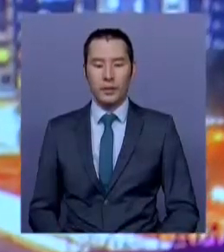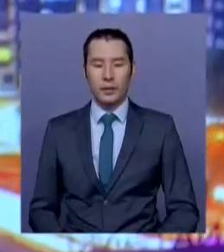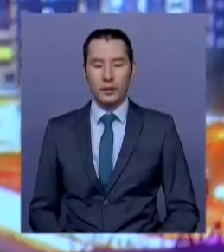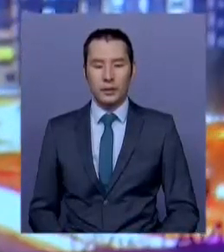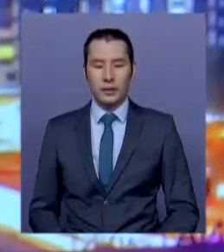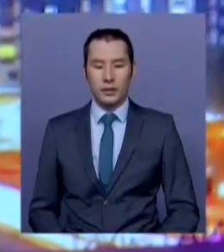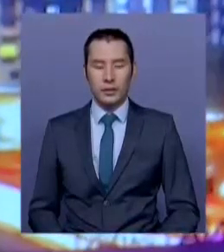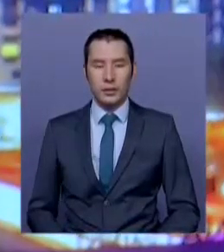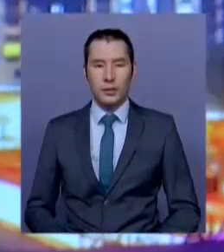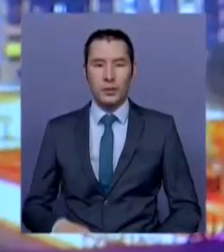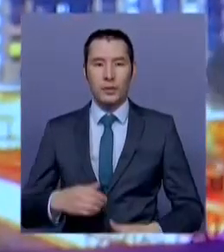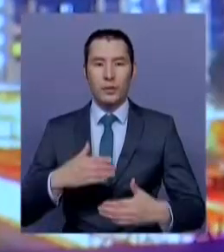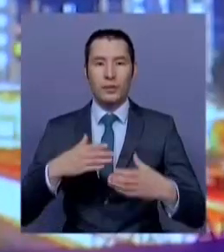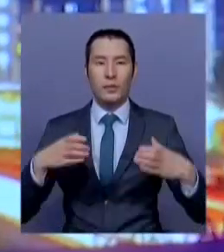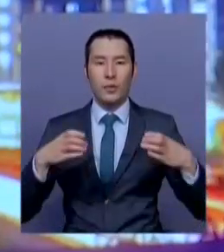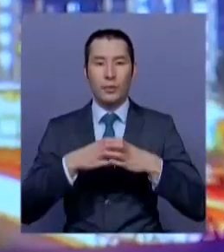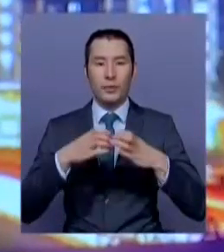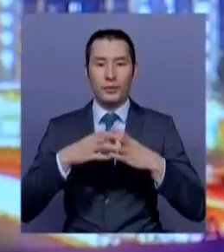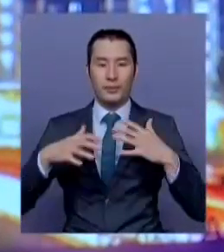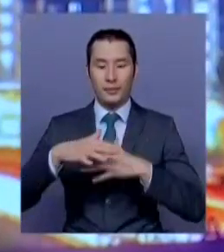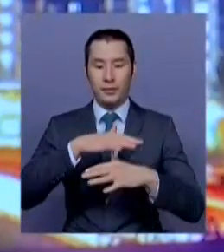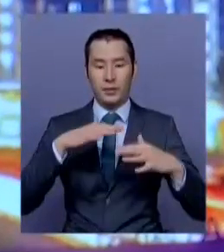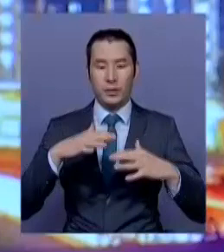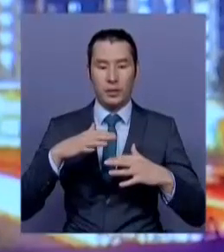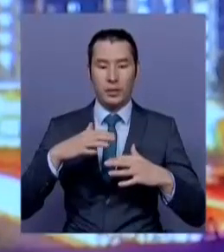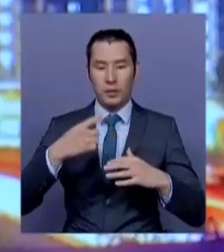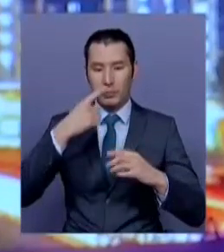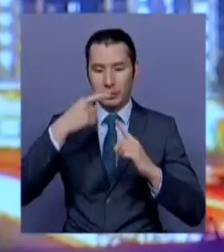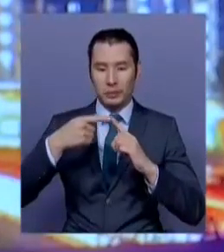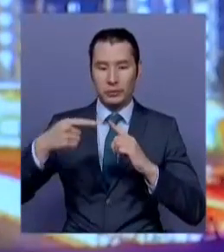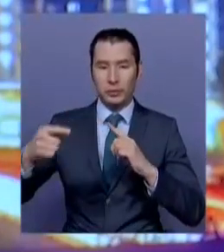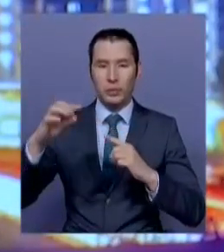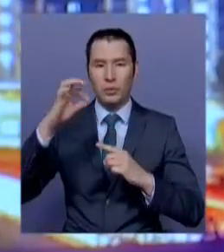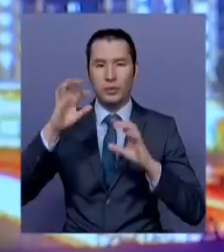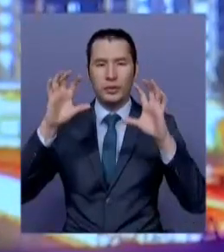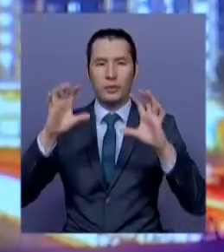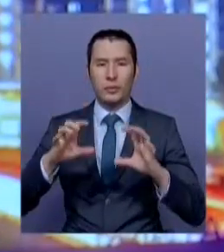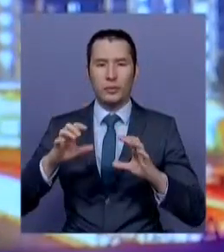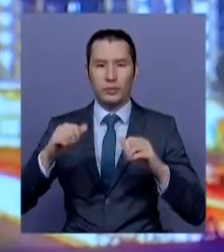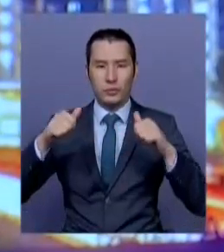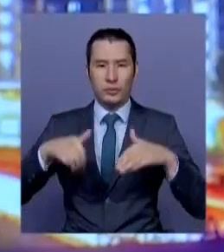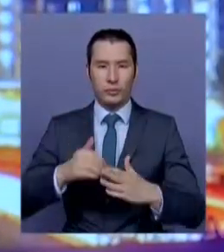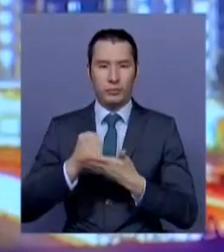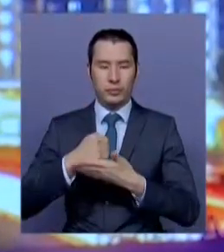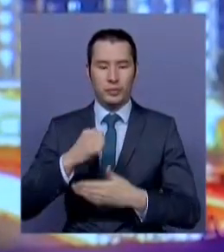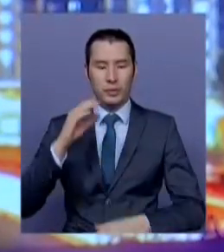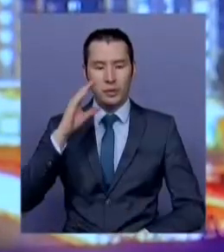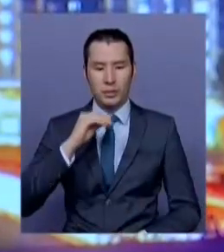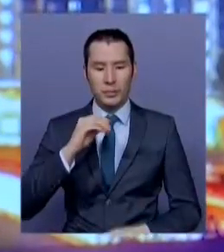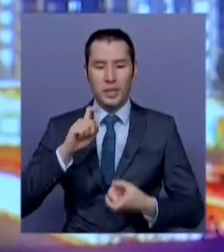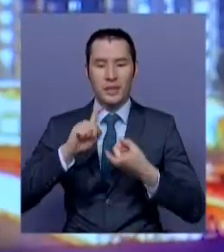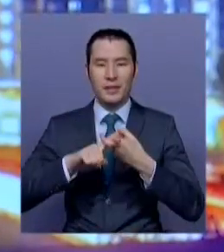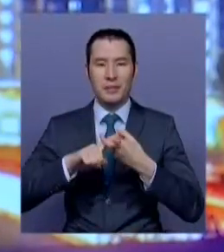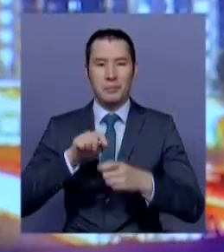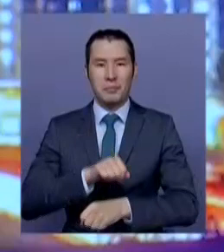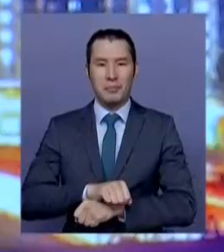Қоғамда ең ұзақ талқыланған заң жобаларының бірі жуырда қабылдануы мүмкін. Мәжіліс депутаттары бейбіт жиналыстар туралы заң